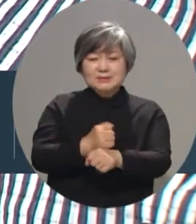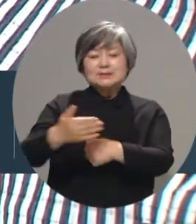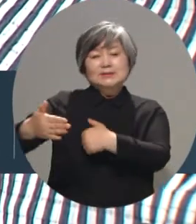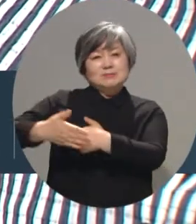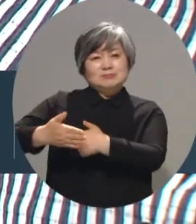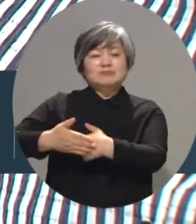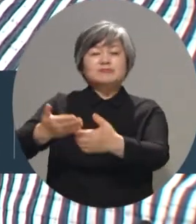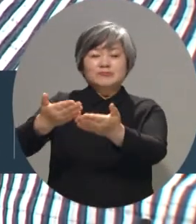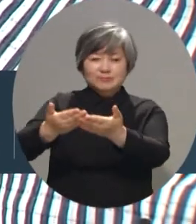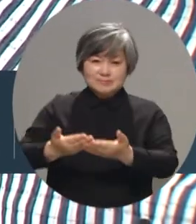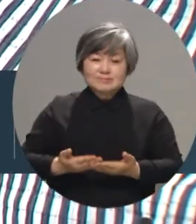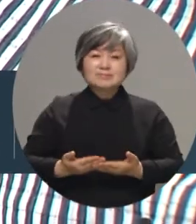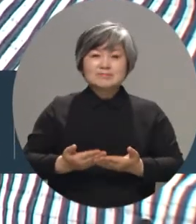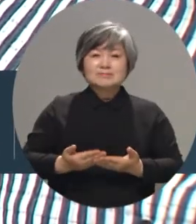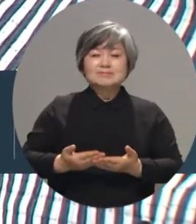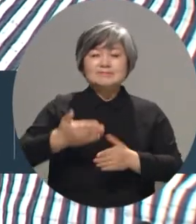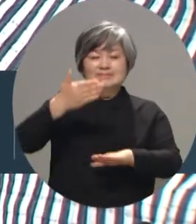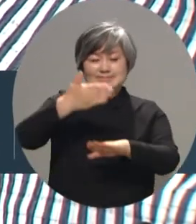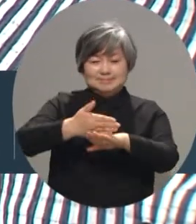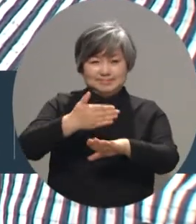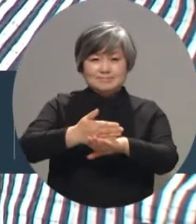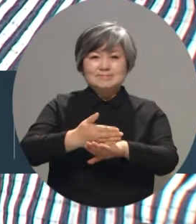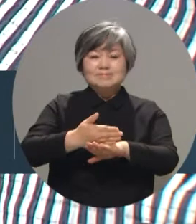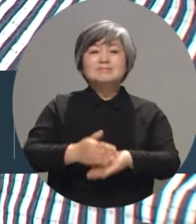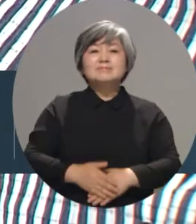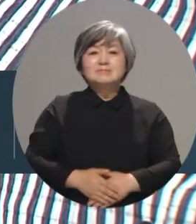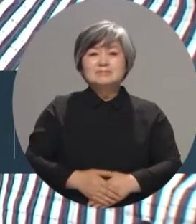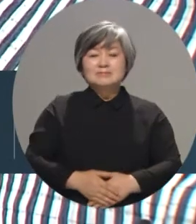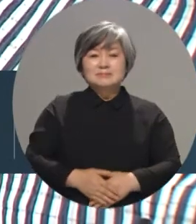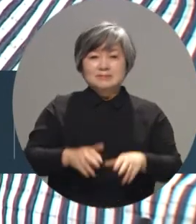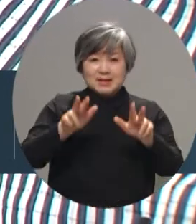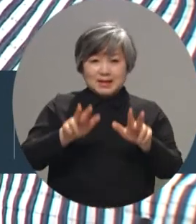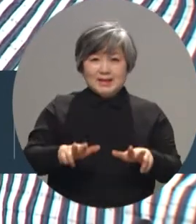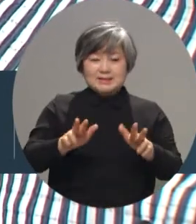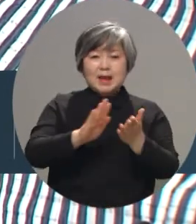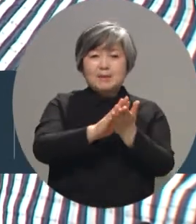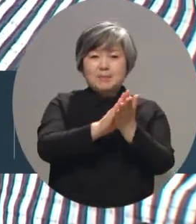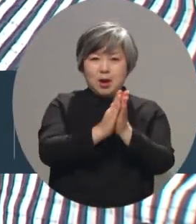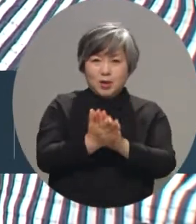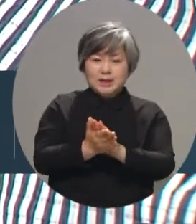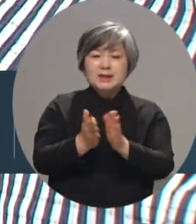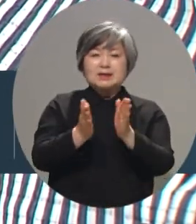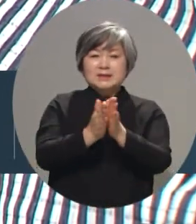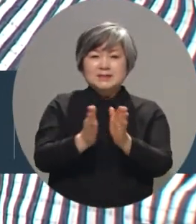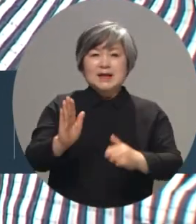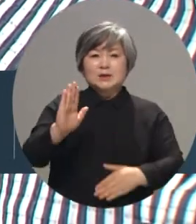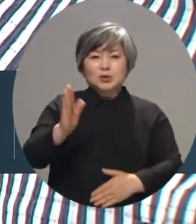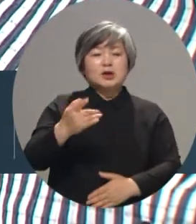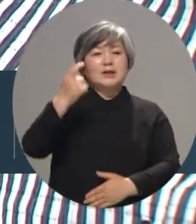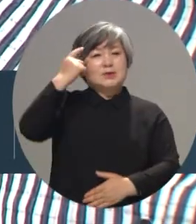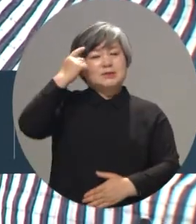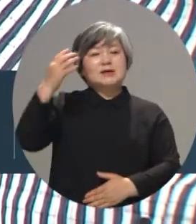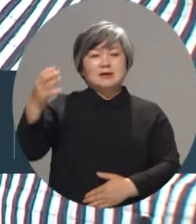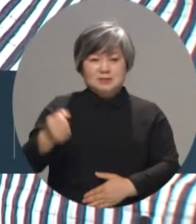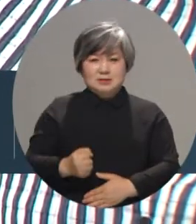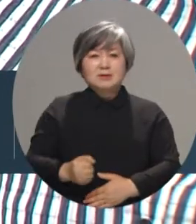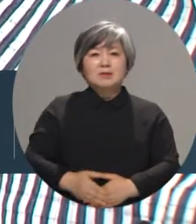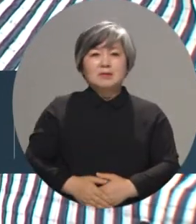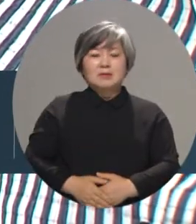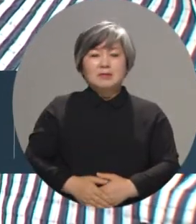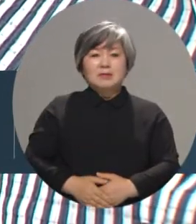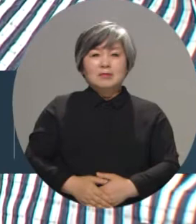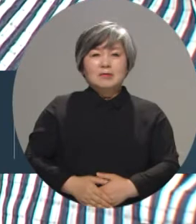지지율을 보여주셔서 감사드리고요. 지금 이제 변화가 시작되었다고 생각이 됩니다.